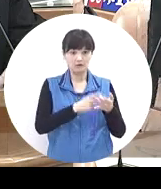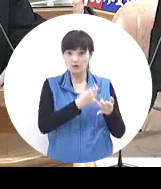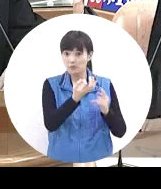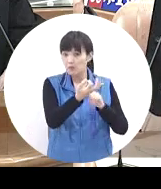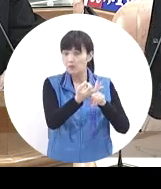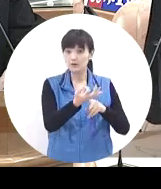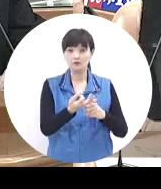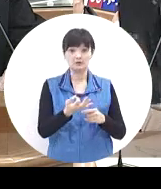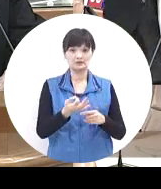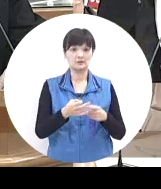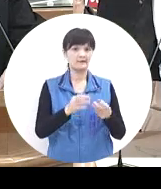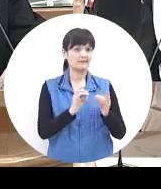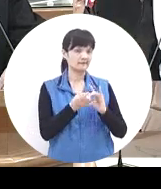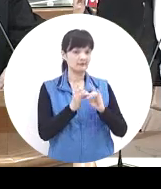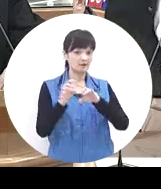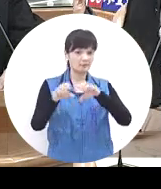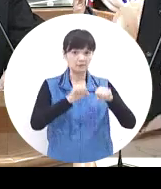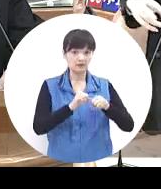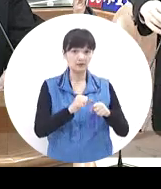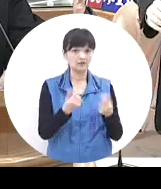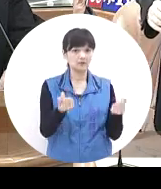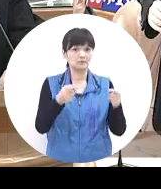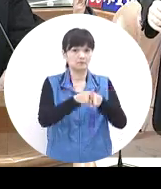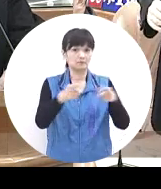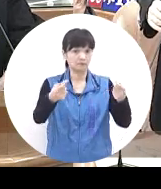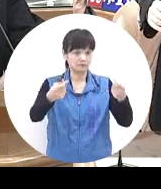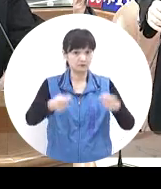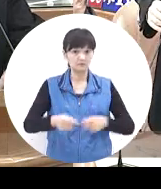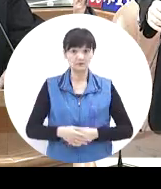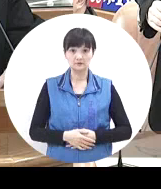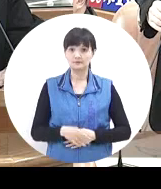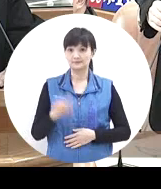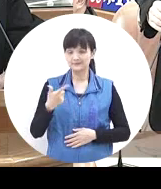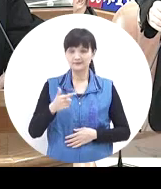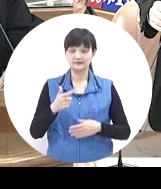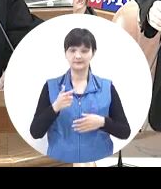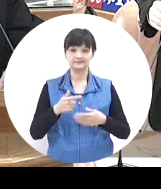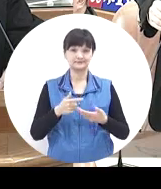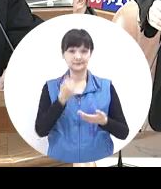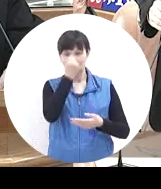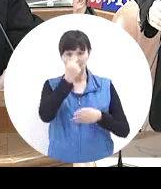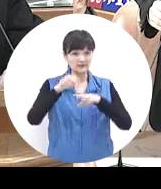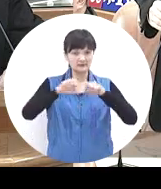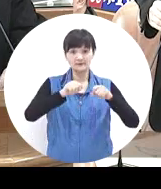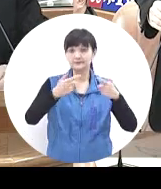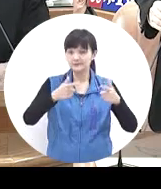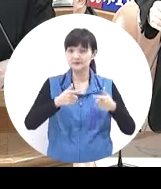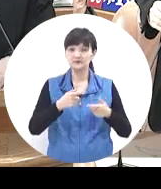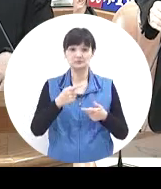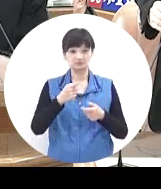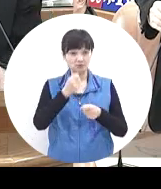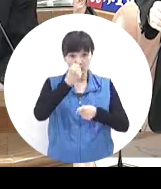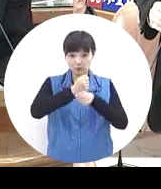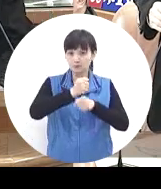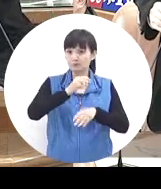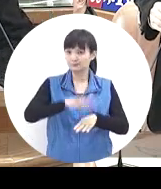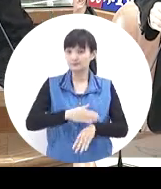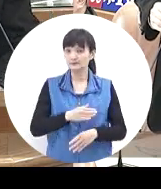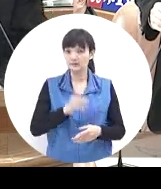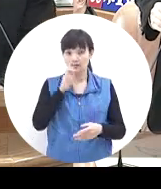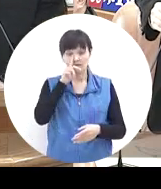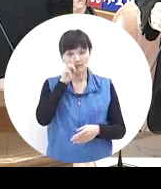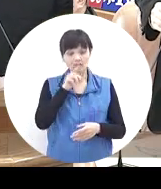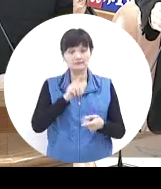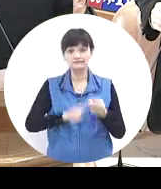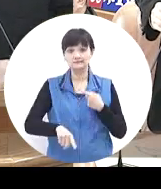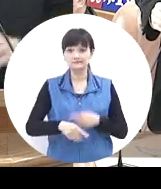嘛。所以我来讲，这是咪那抢钱 人块。这唔对啦，还唔是抢啦，这唔对啦，这唔对就唔好。 因为我是跟你说明一下。这个接